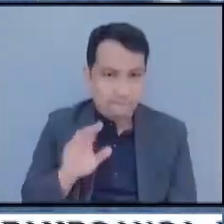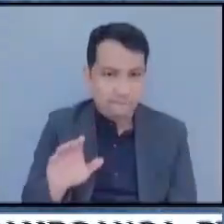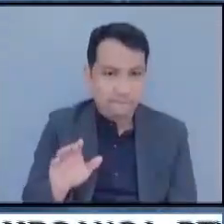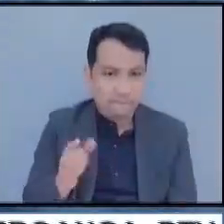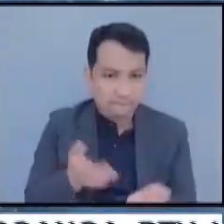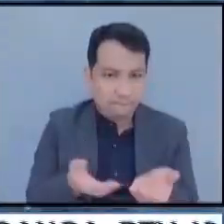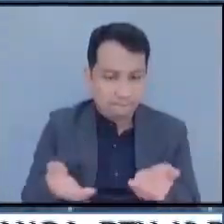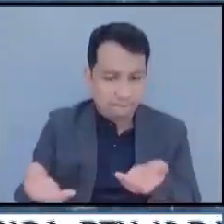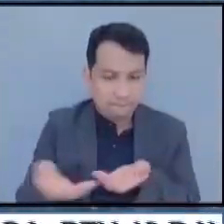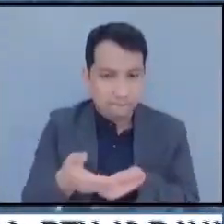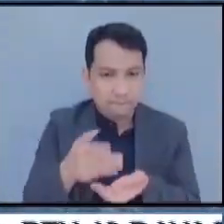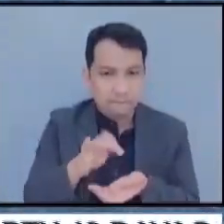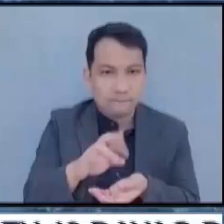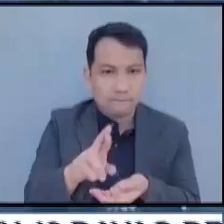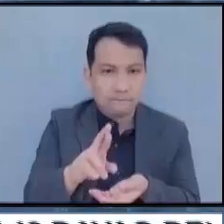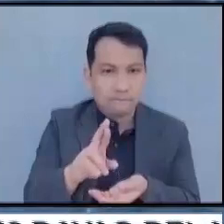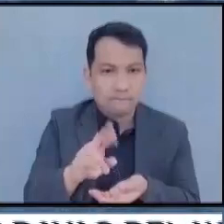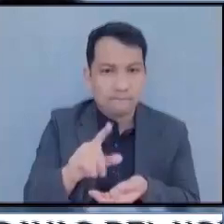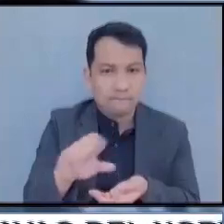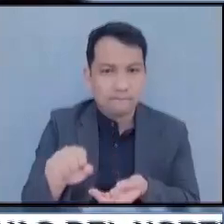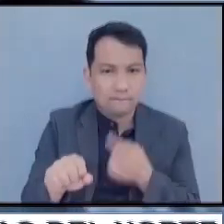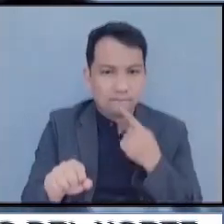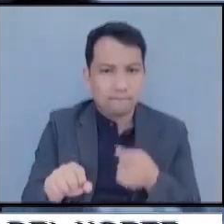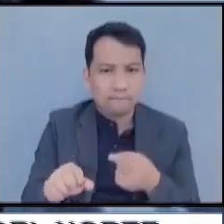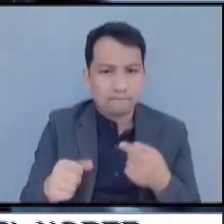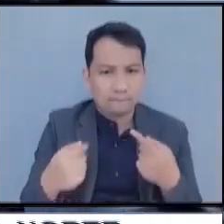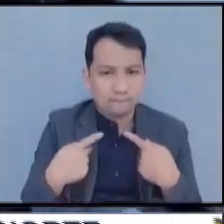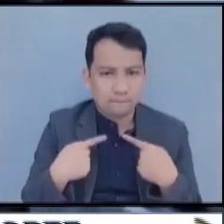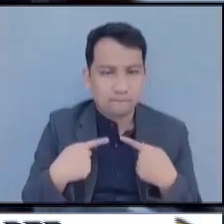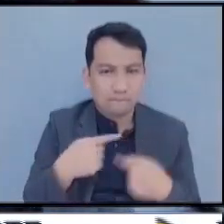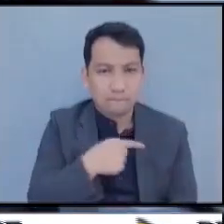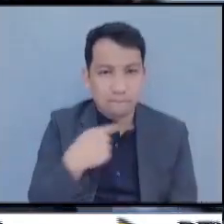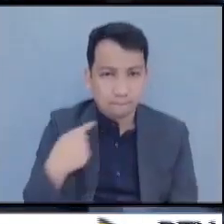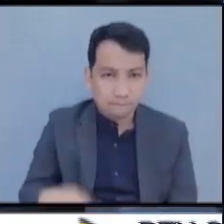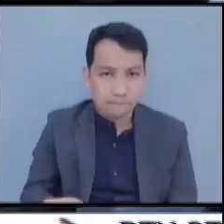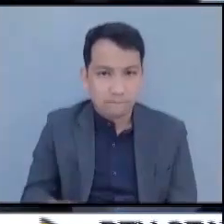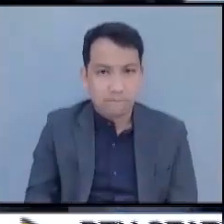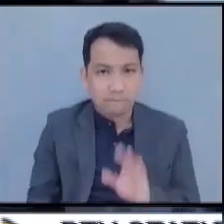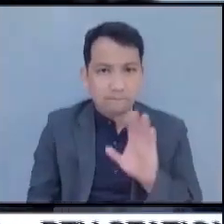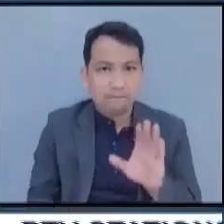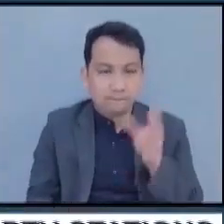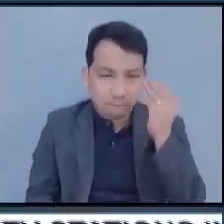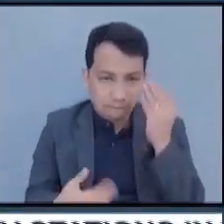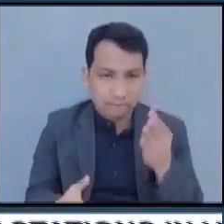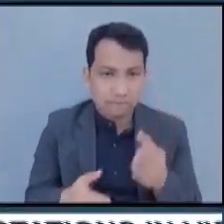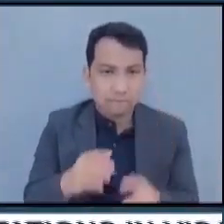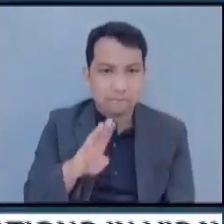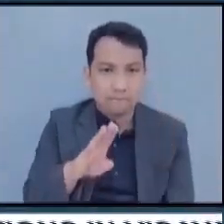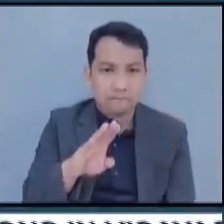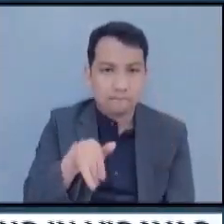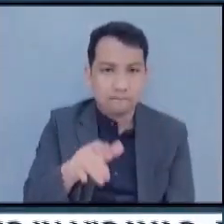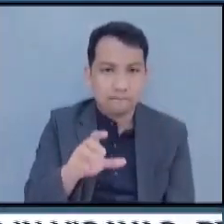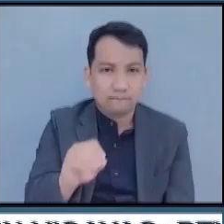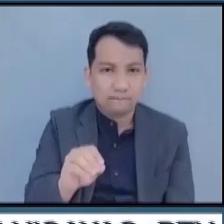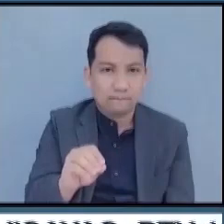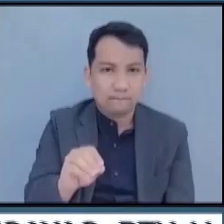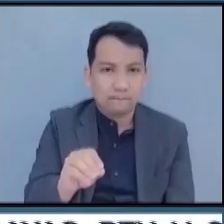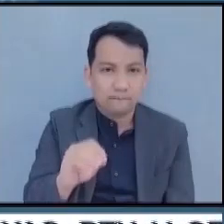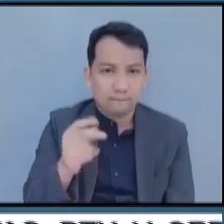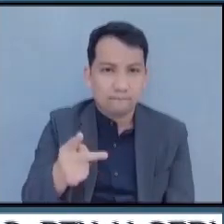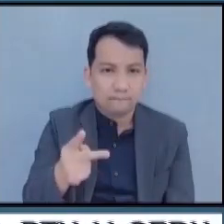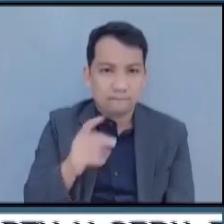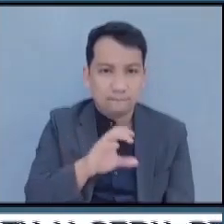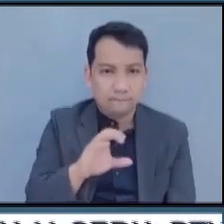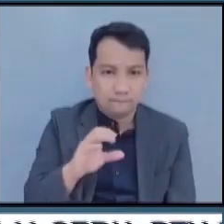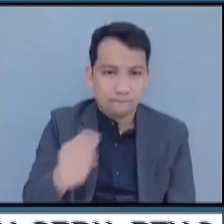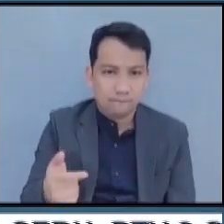BRP Tamblot. Ayon pa sa BIFAR, may dalawa pang Chinese Maritime Militia sa bahagi ng Bajo de Masinloc bukod pa sa dalawang CCG vessels na